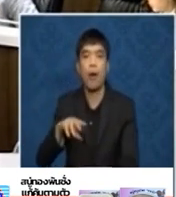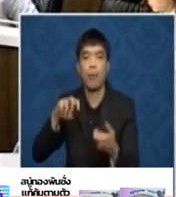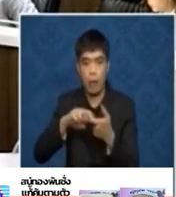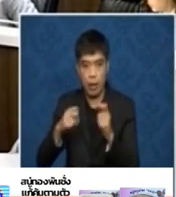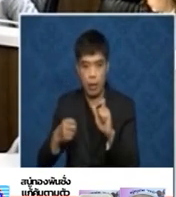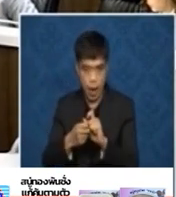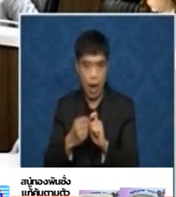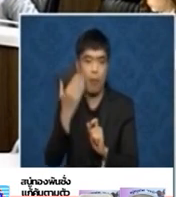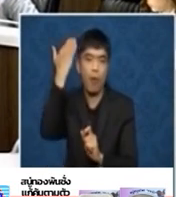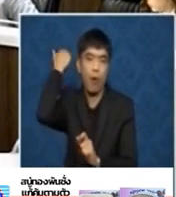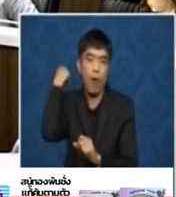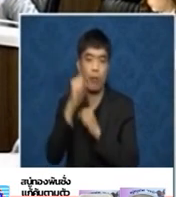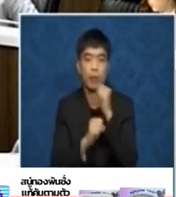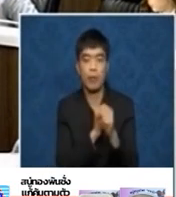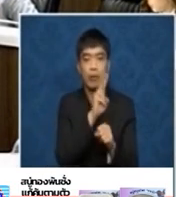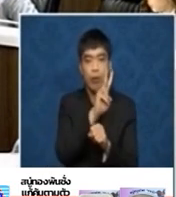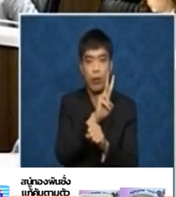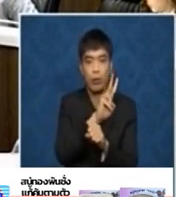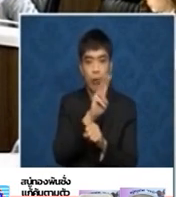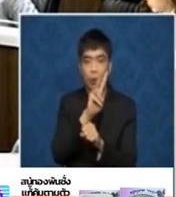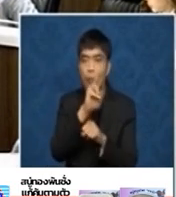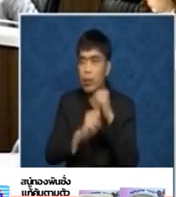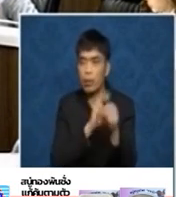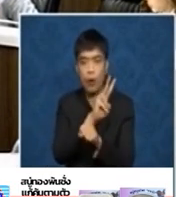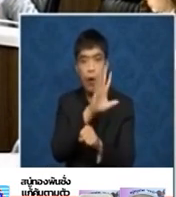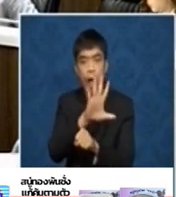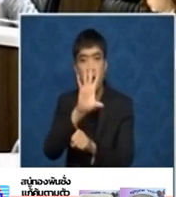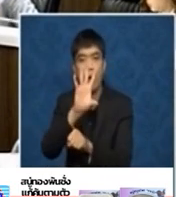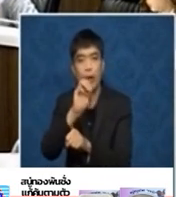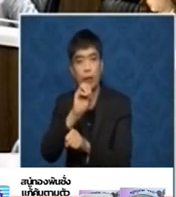และ2551ที่มีการจัดซื้อรถจักรยานยนต์ไทเกอร์